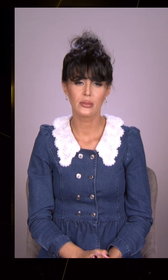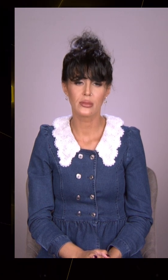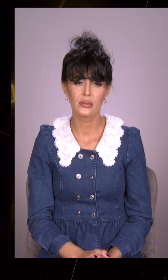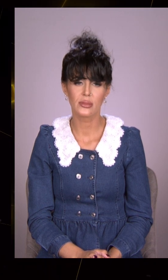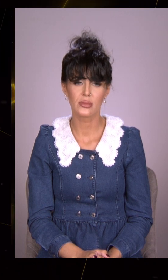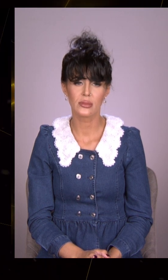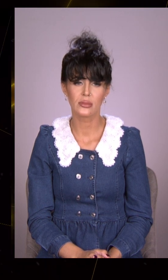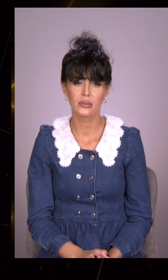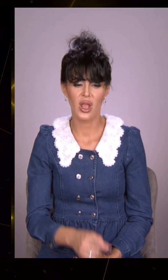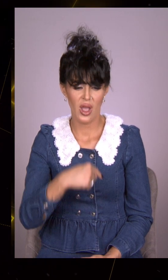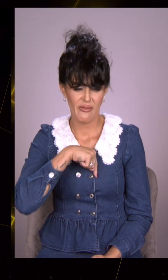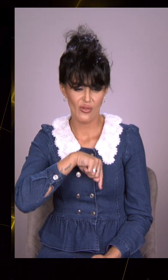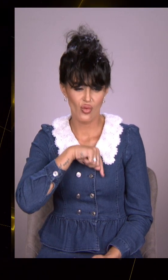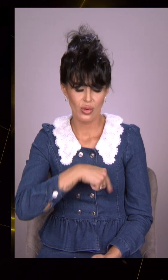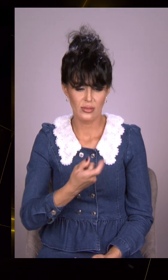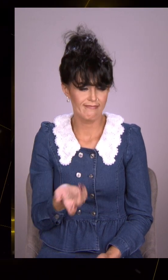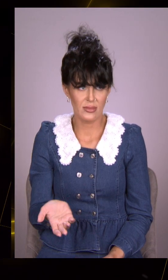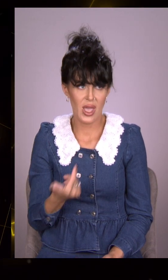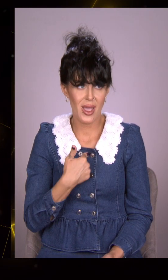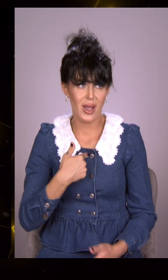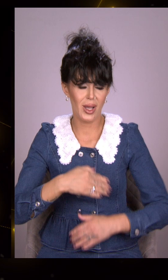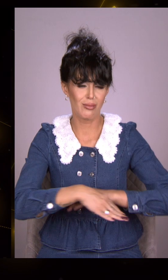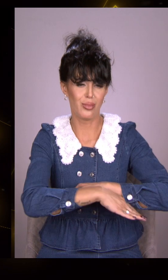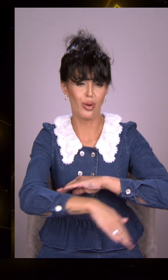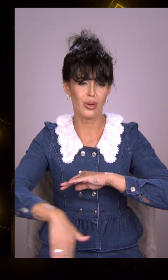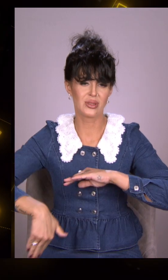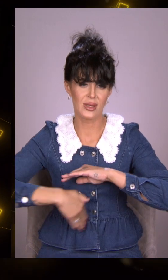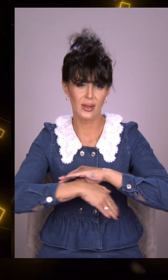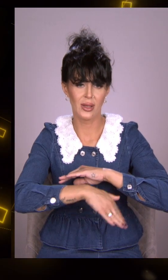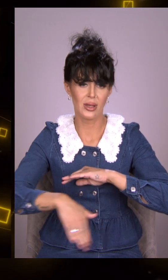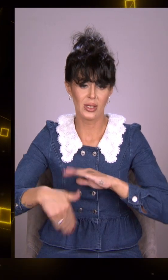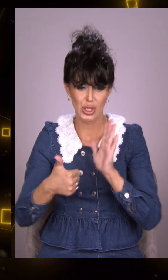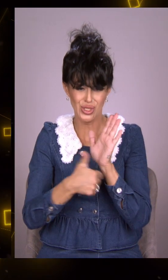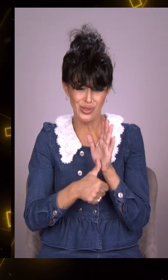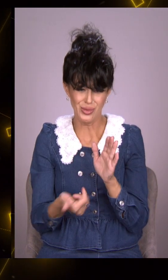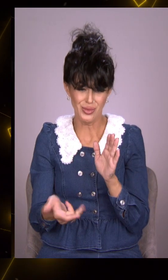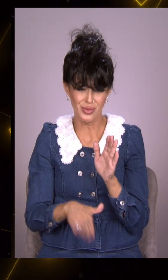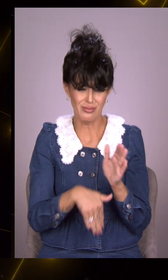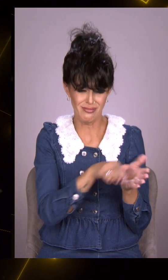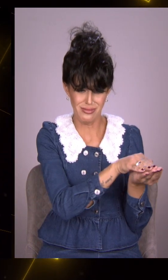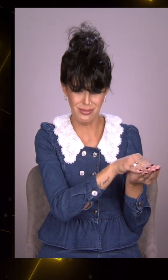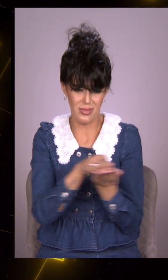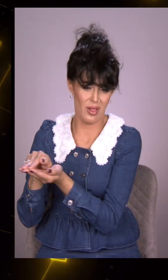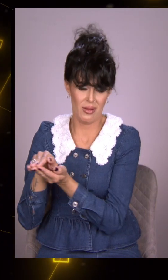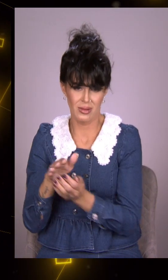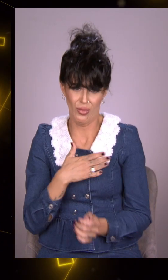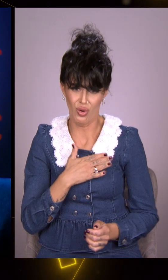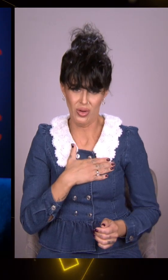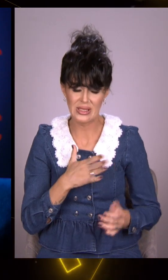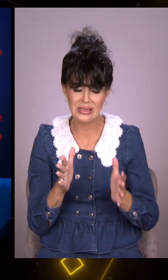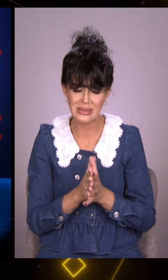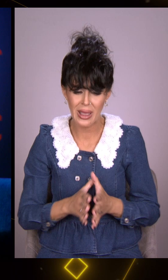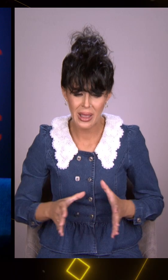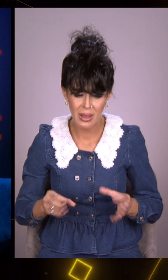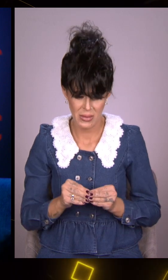Така порожнеча, знаєте? От. Ну, просто порожнеча. У мене було одне